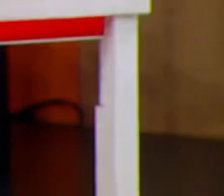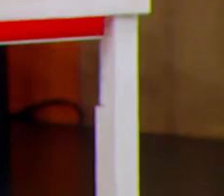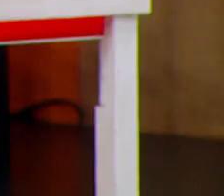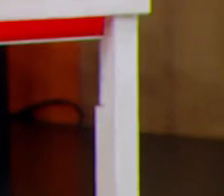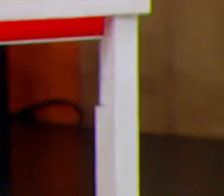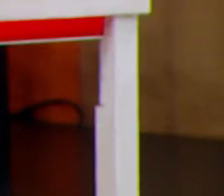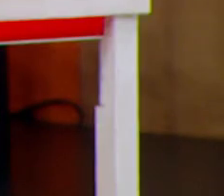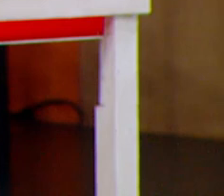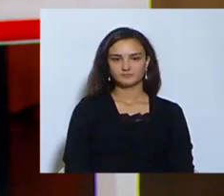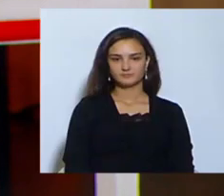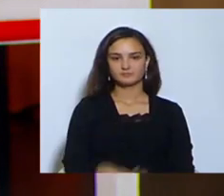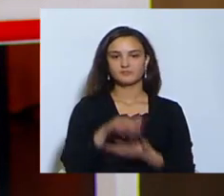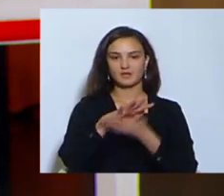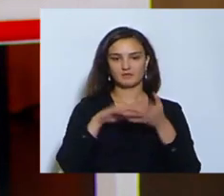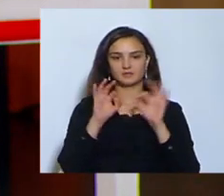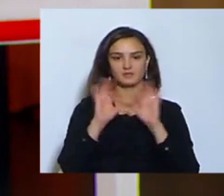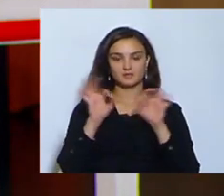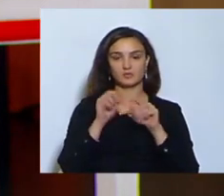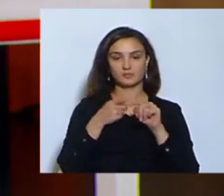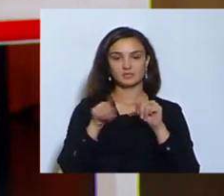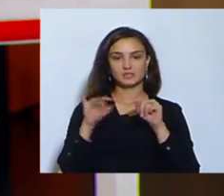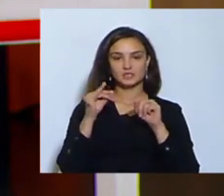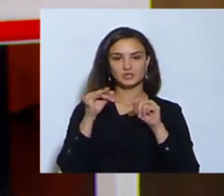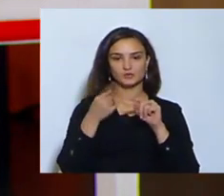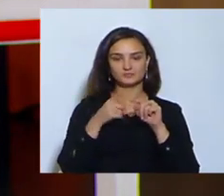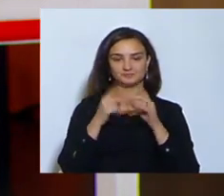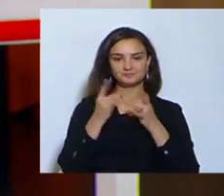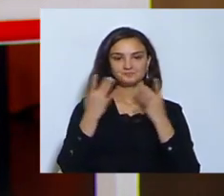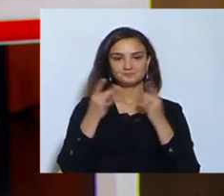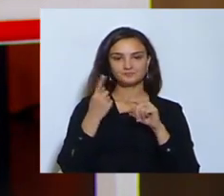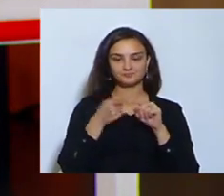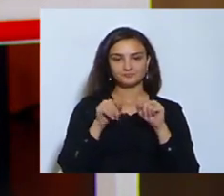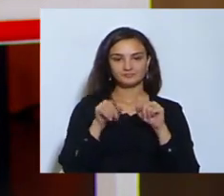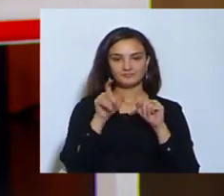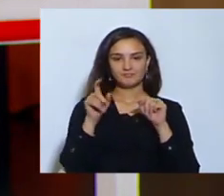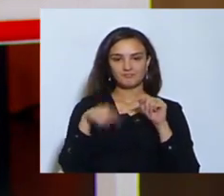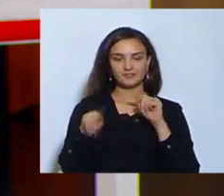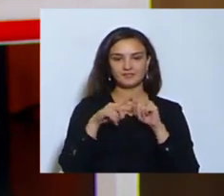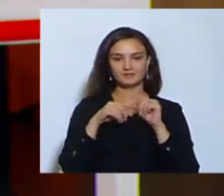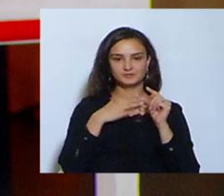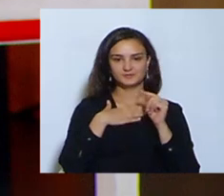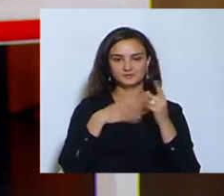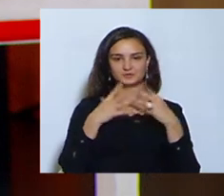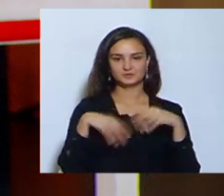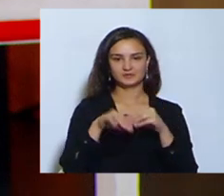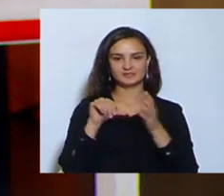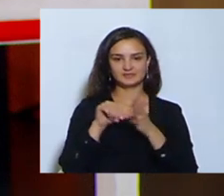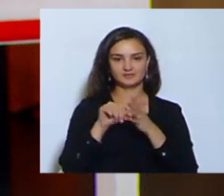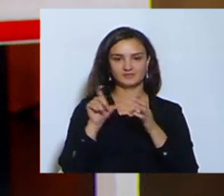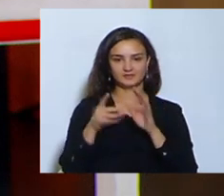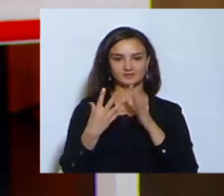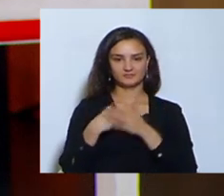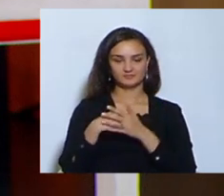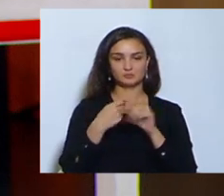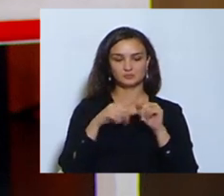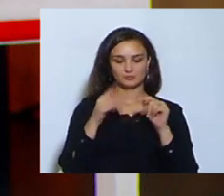ვაგრძელებთ საუბარზე, რაც მთავარია, ასეთ ისტორიები ამ ადამიანებს ჩვენი ოჯახის წევრად აქცევს ხოლმე,